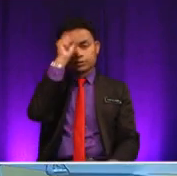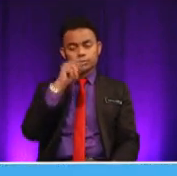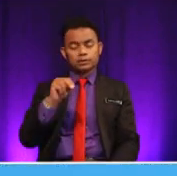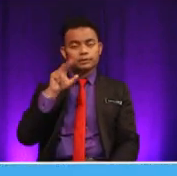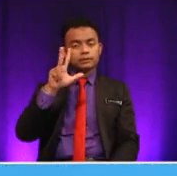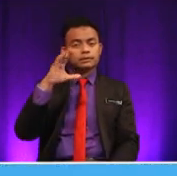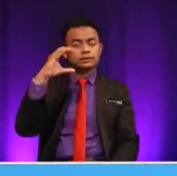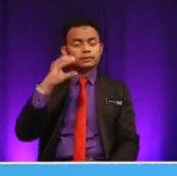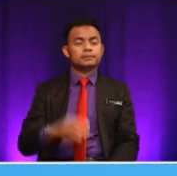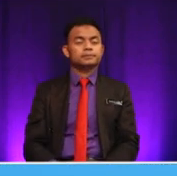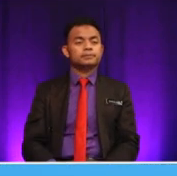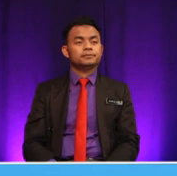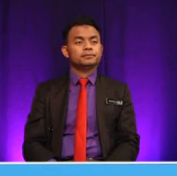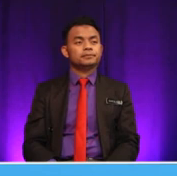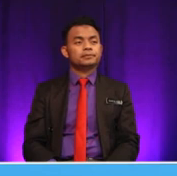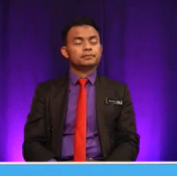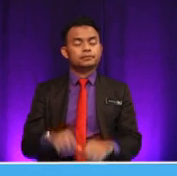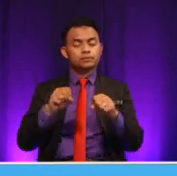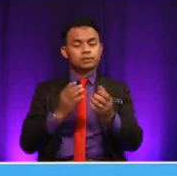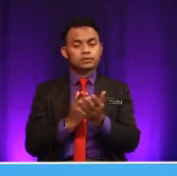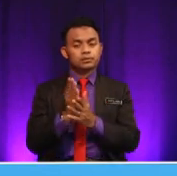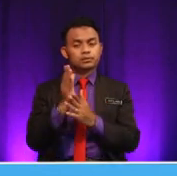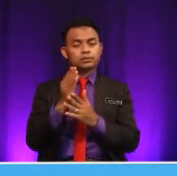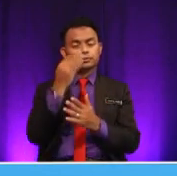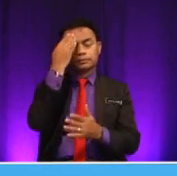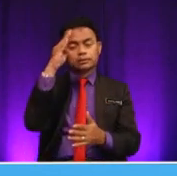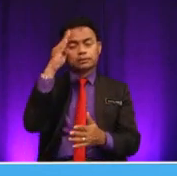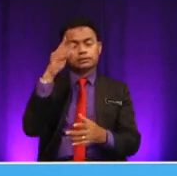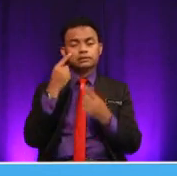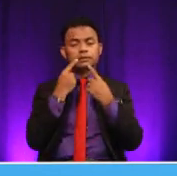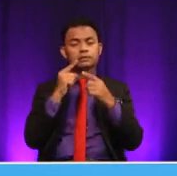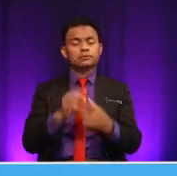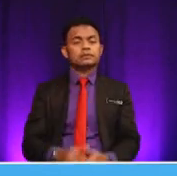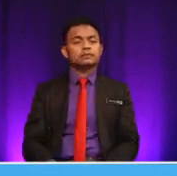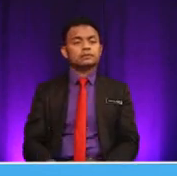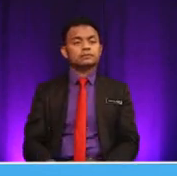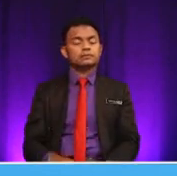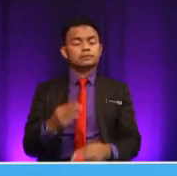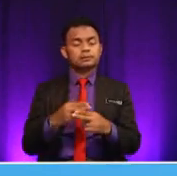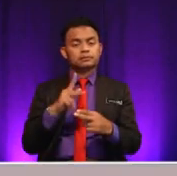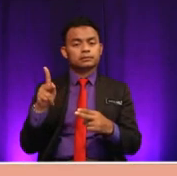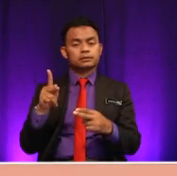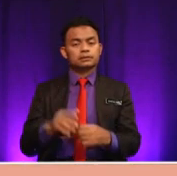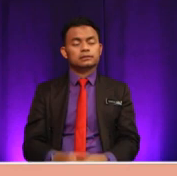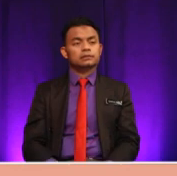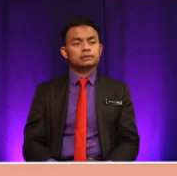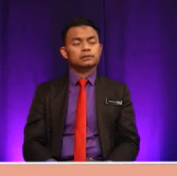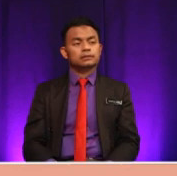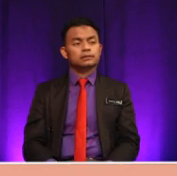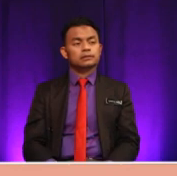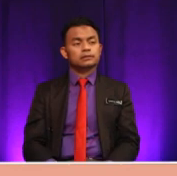tiga sih Boleh bagi terus jawaban Nah maka jenis suka olahraga yang menggunakan komponen pada 11